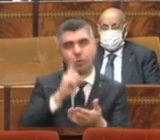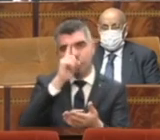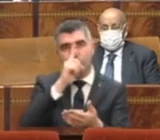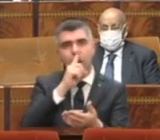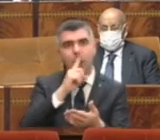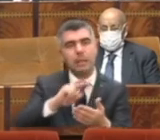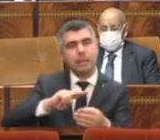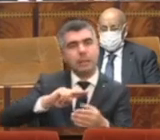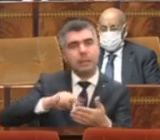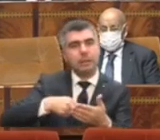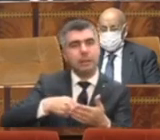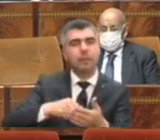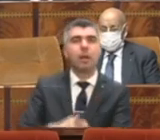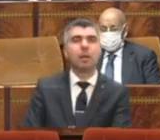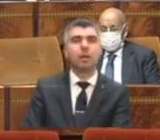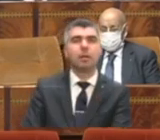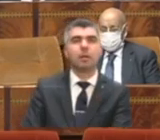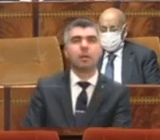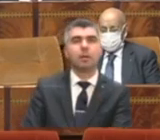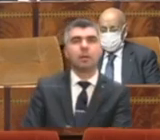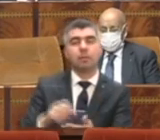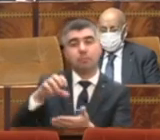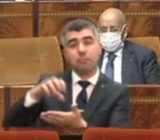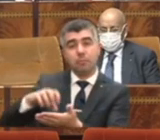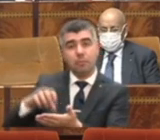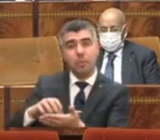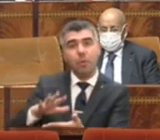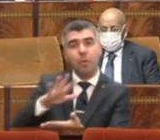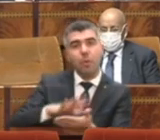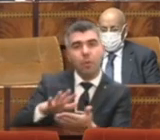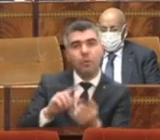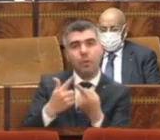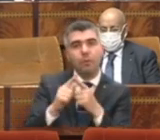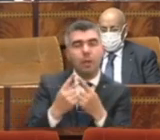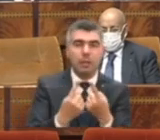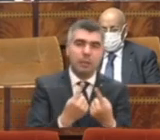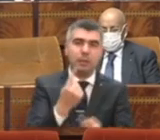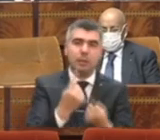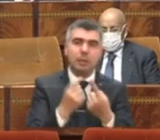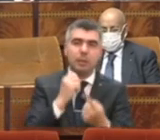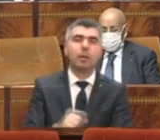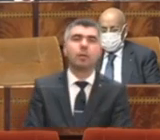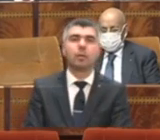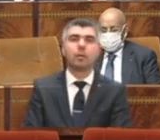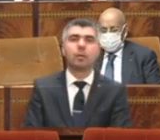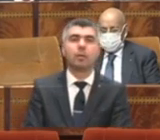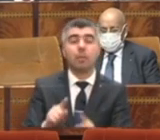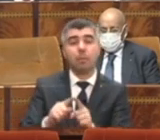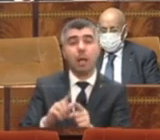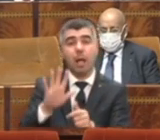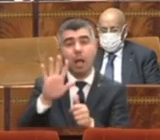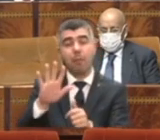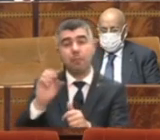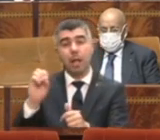هذه الاتفاقيه، وبالاخص ديال لانه كاينين الدواوير اللي هي زمران ونزاله والخادير الجديد اللي كان الدوار اللي فيه 5000 6000